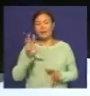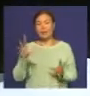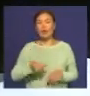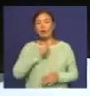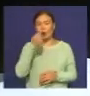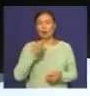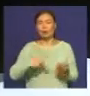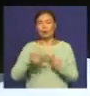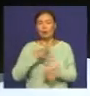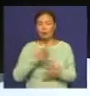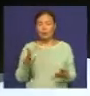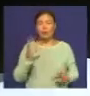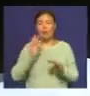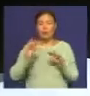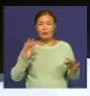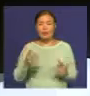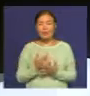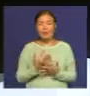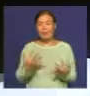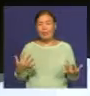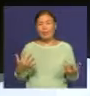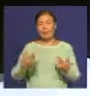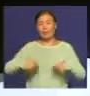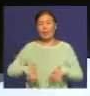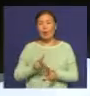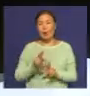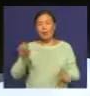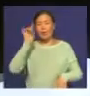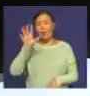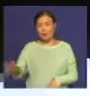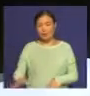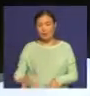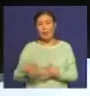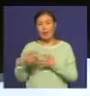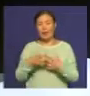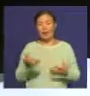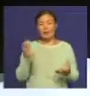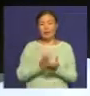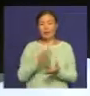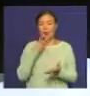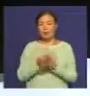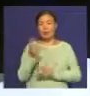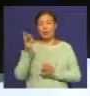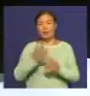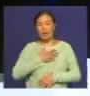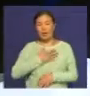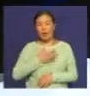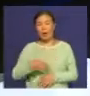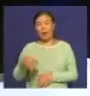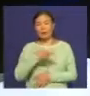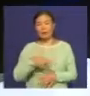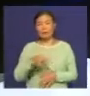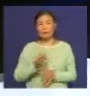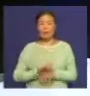Была организована выставка-ярмарка местных товаропроизводителей, в рамках которой столичная делегация ознакомилась с производимой в нашей области